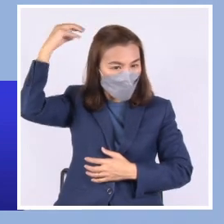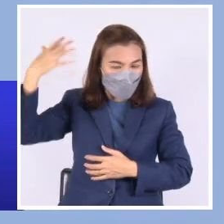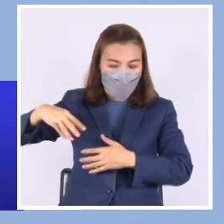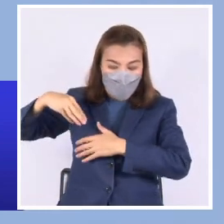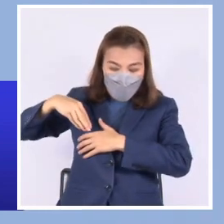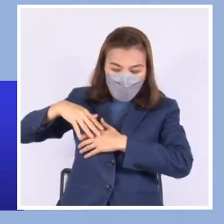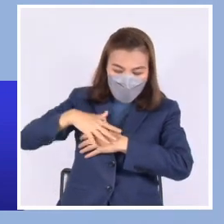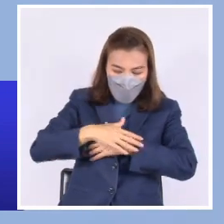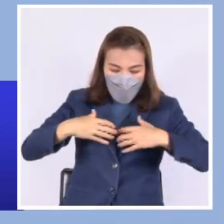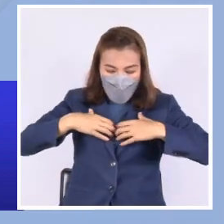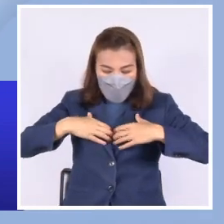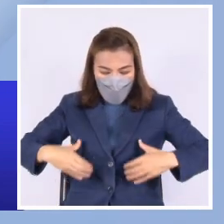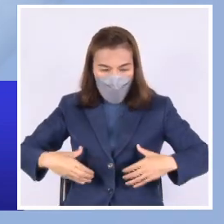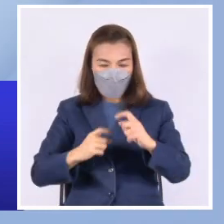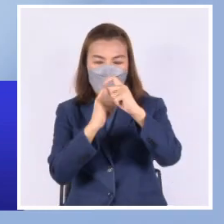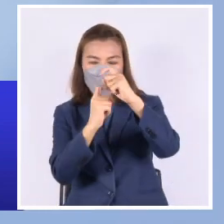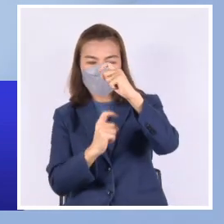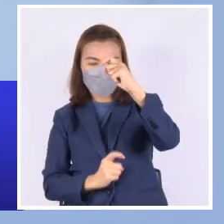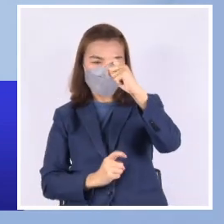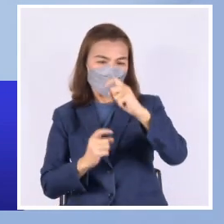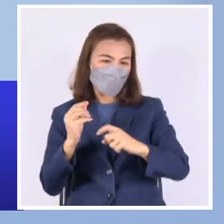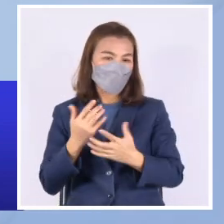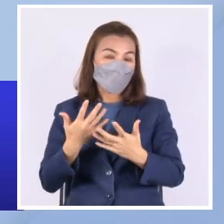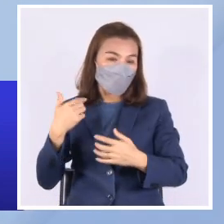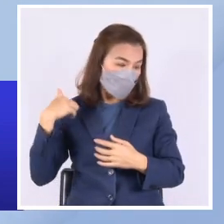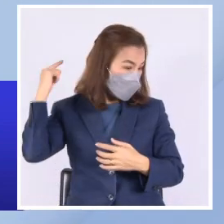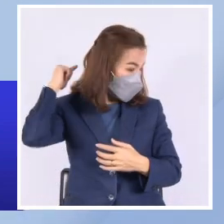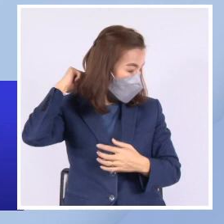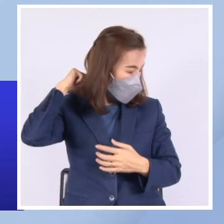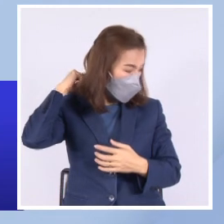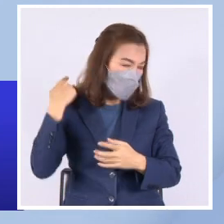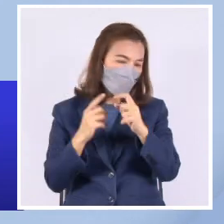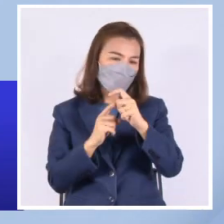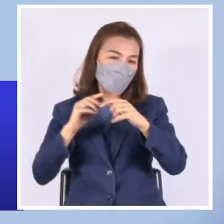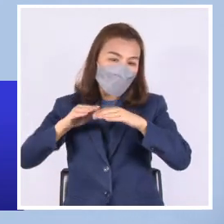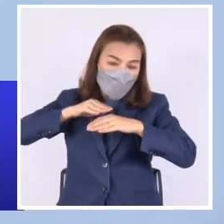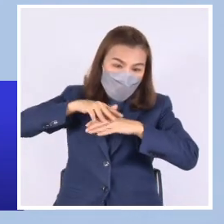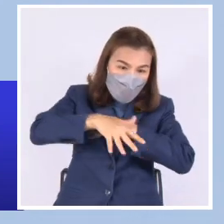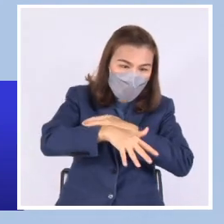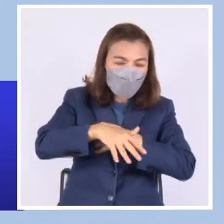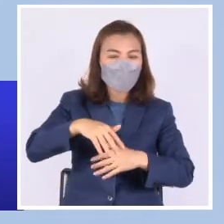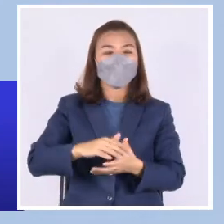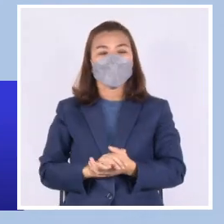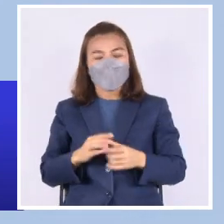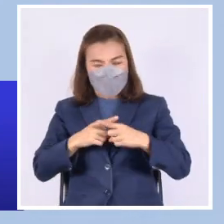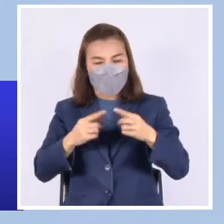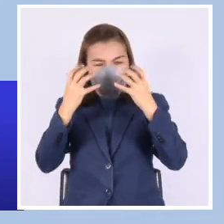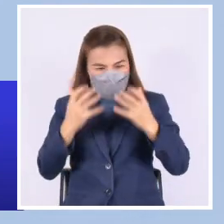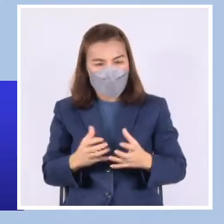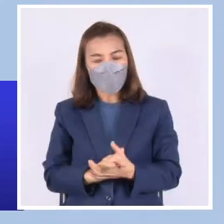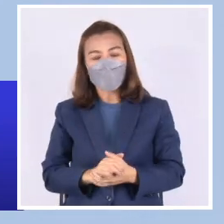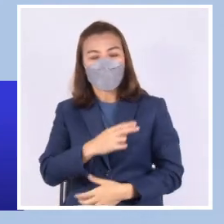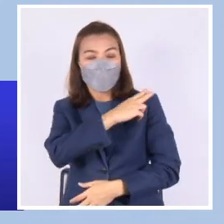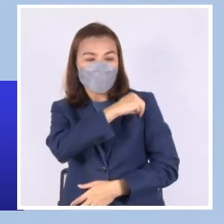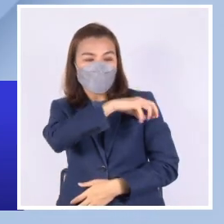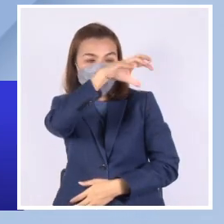และกระดูกสันหลังลามไปจนถึงท้ายทอยทำให้จะต้องมีอาการมากขึ้นแล้วต้องอยู่ในโรงพยาบาลน่ะคนที่เจอสภาวะของ